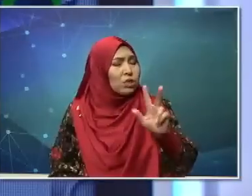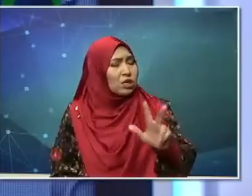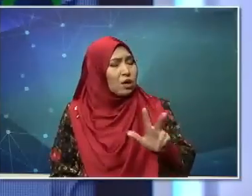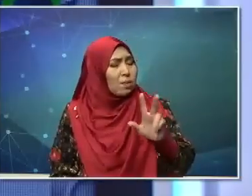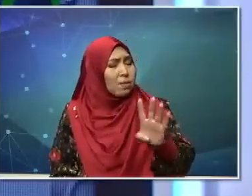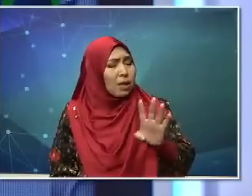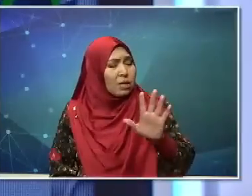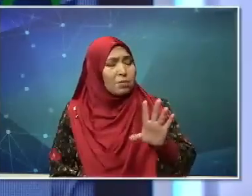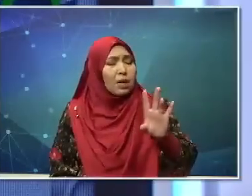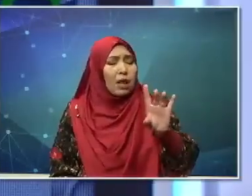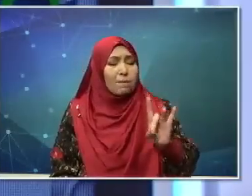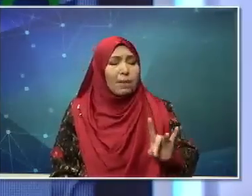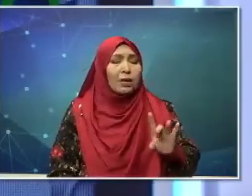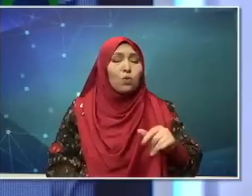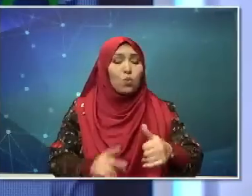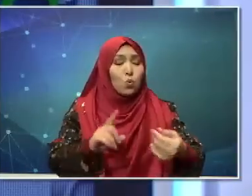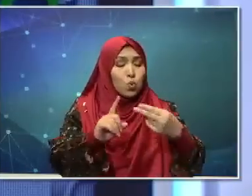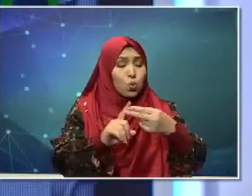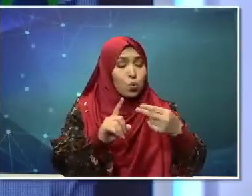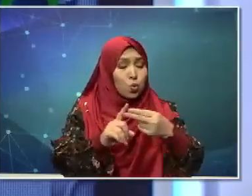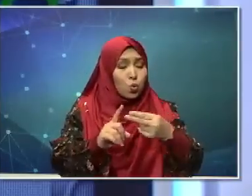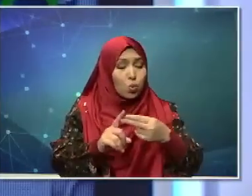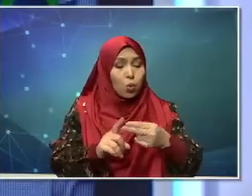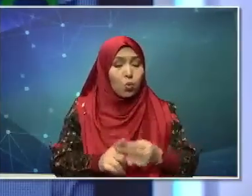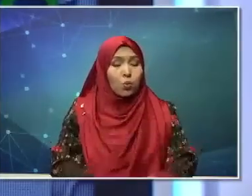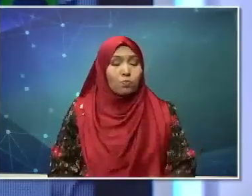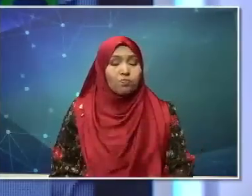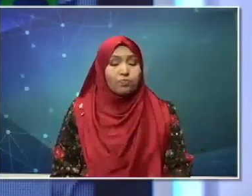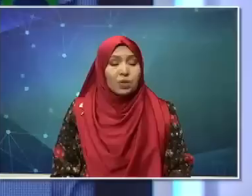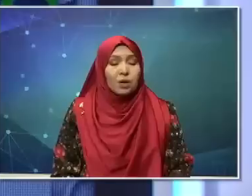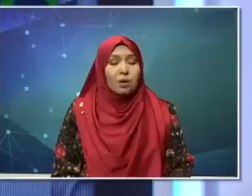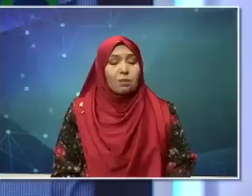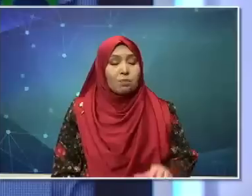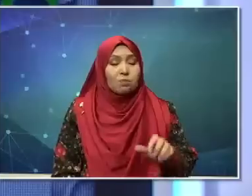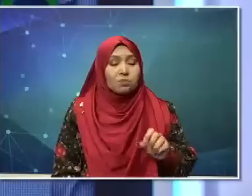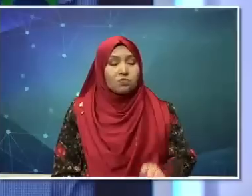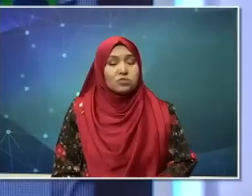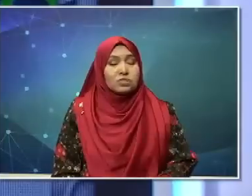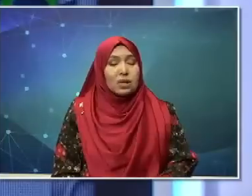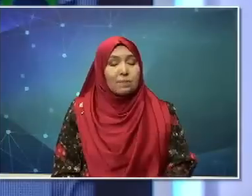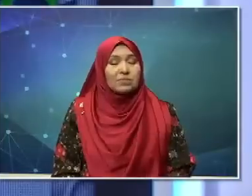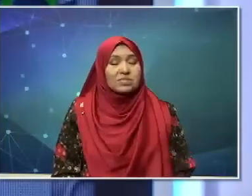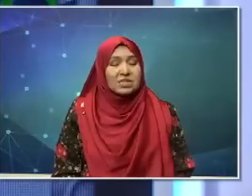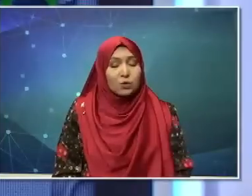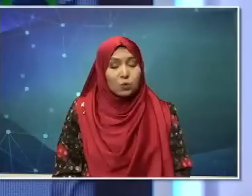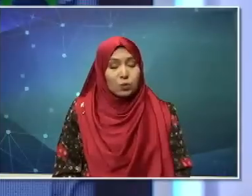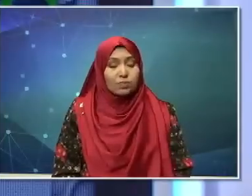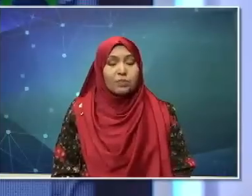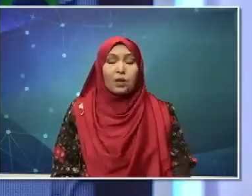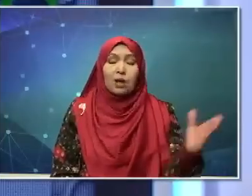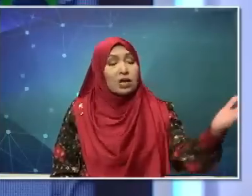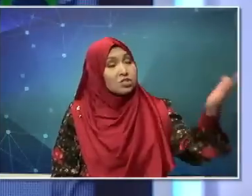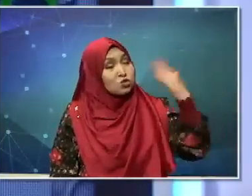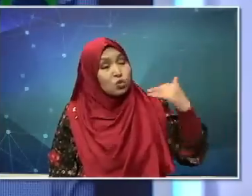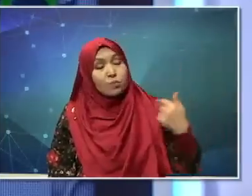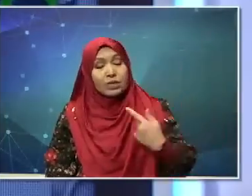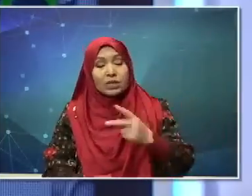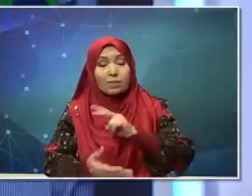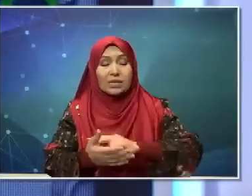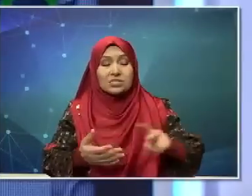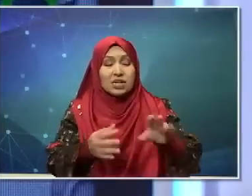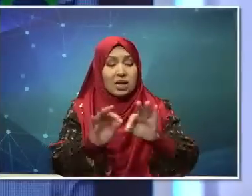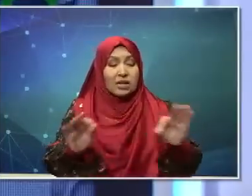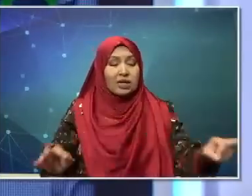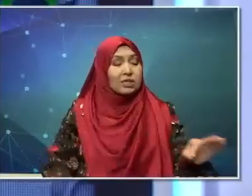12345678 0116 schuster's ikut mustamsir culturally jauh kita baca ya yang